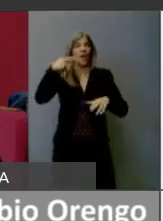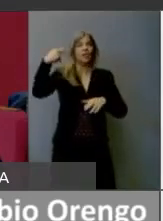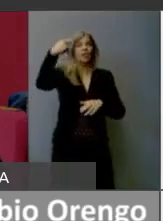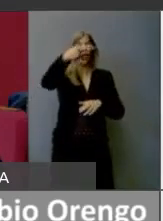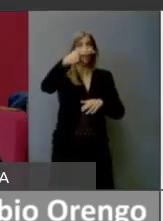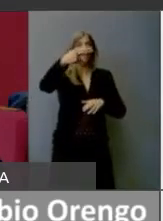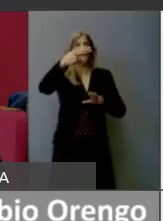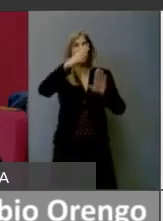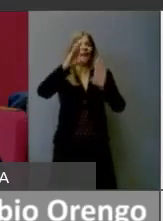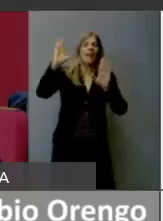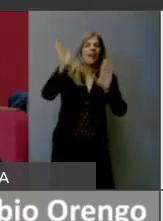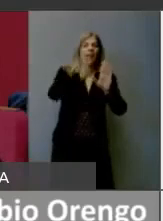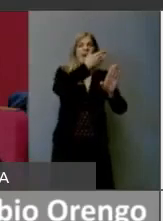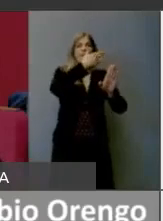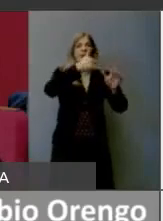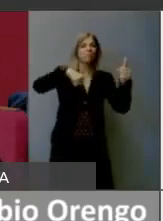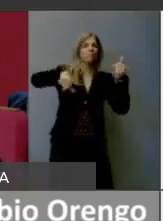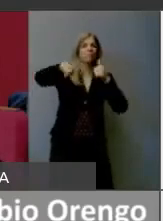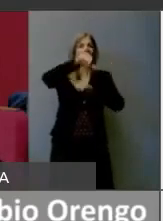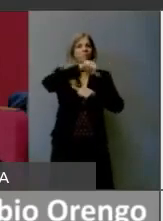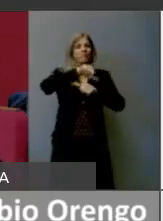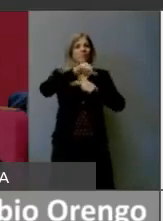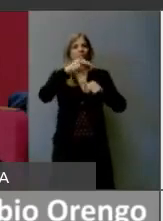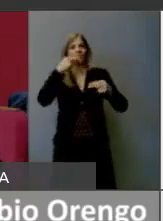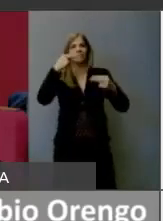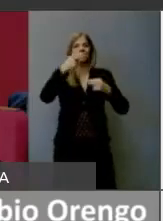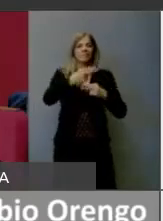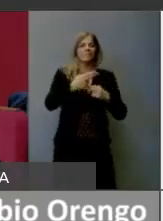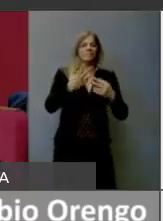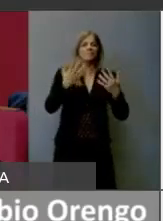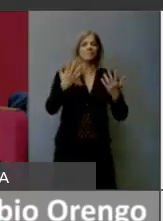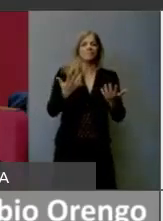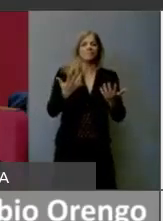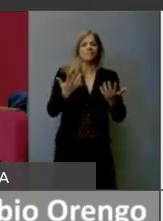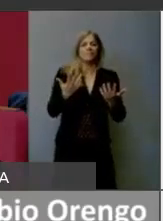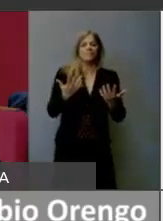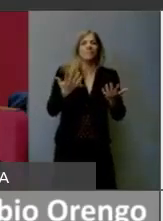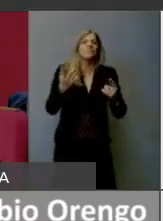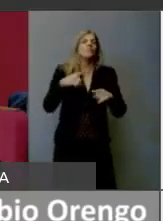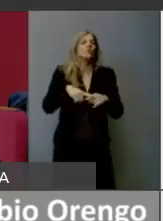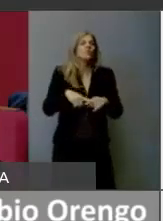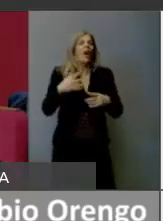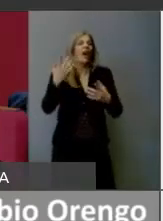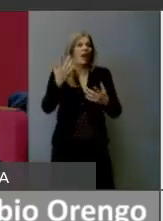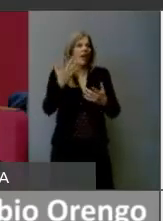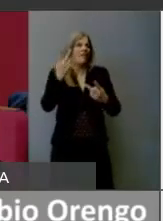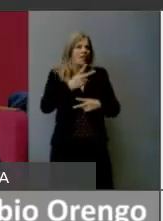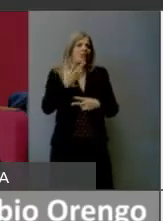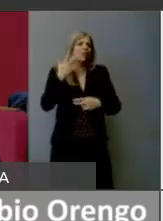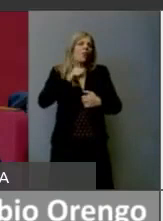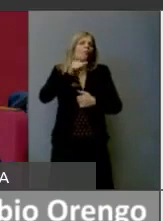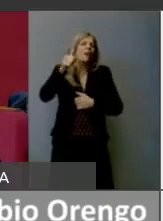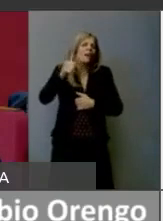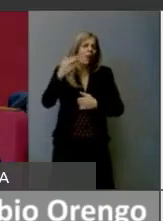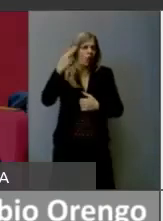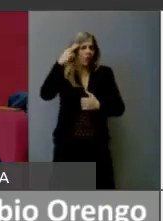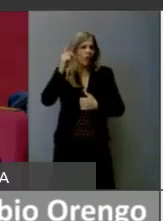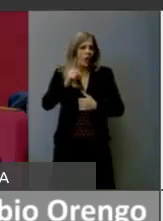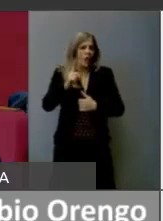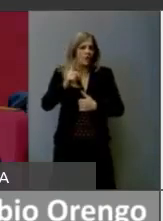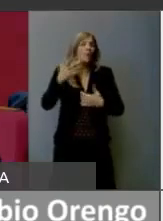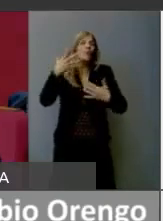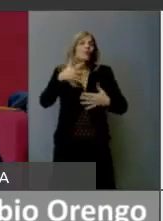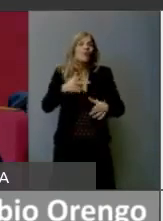quella intitolazione, quindi poteva apparire ulteriormente negativo il fatto che, oltre a non ricordarlo, una realtà che lo ricordava è stata